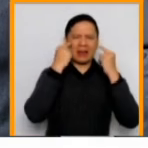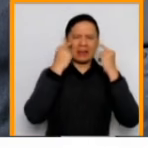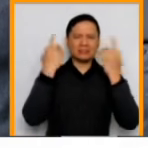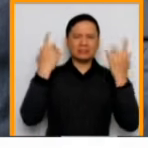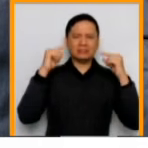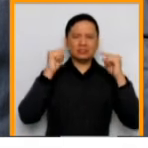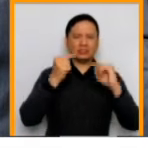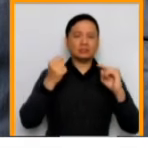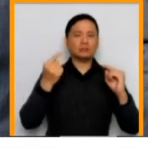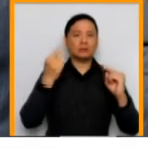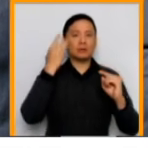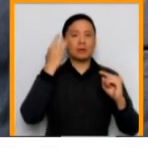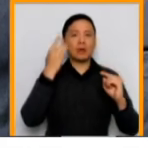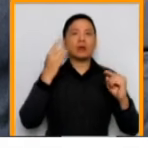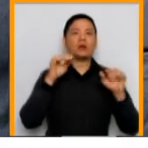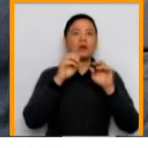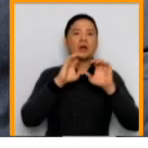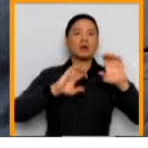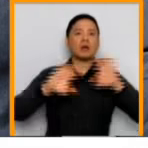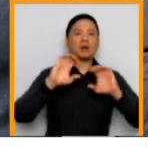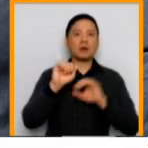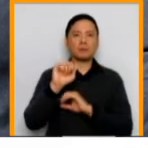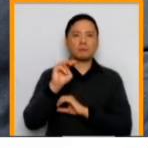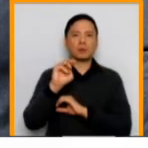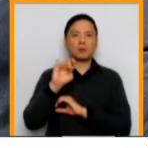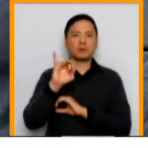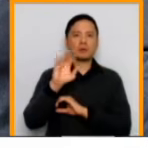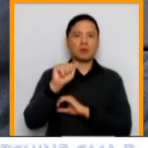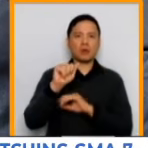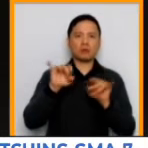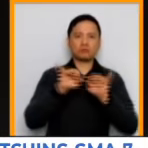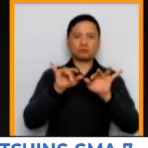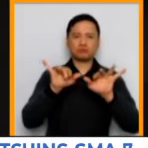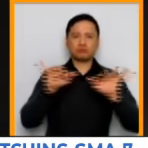facility sa Caloocan. At yan ang unang balita ni Corinne Katibayan.